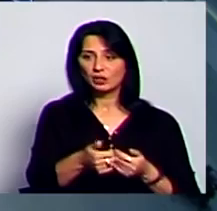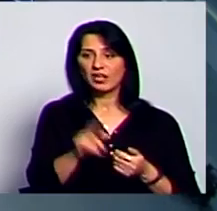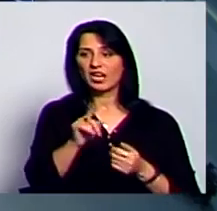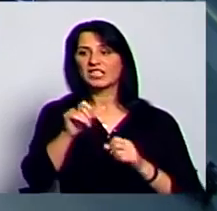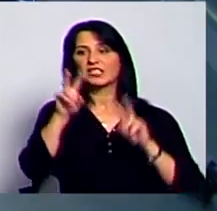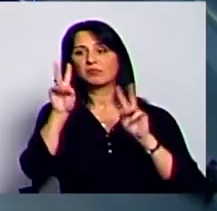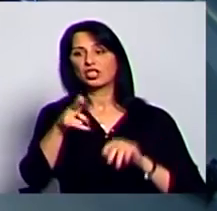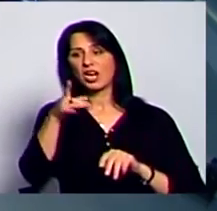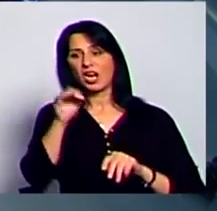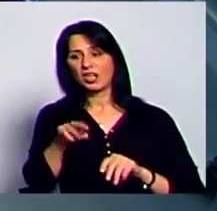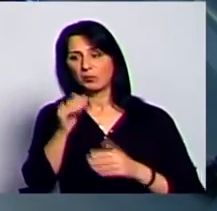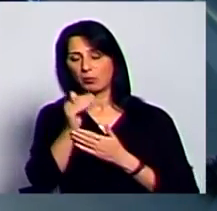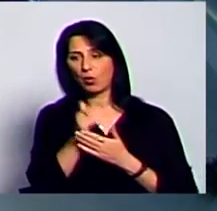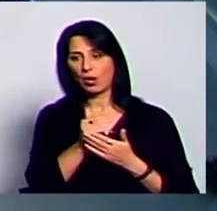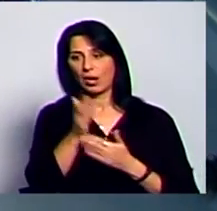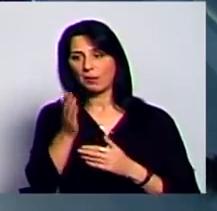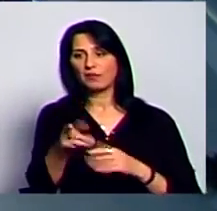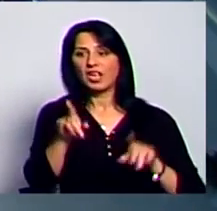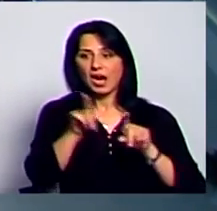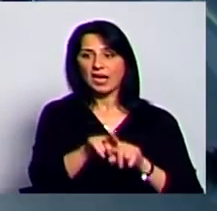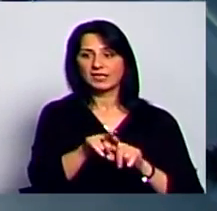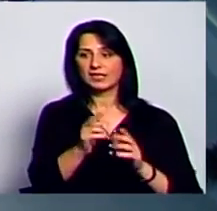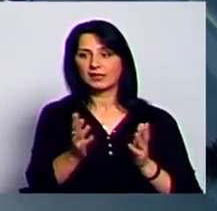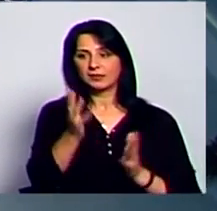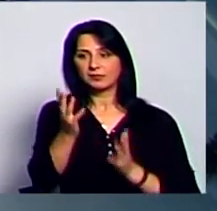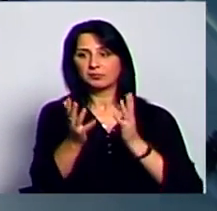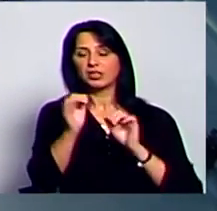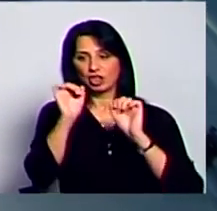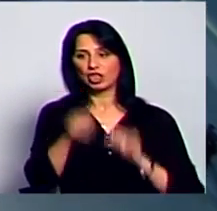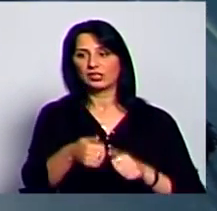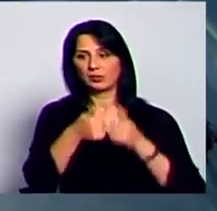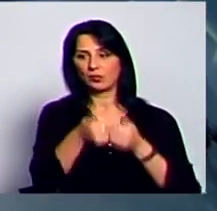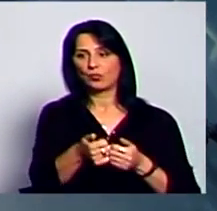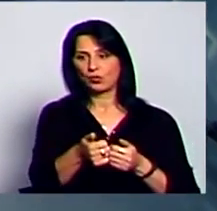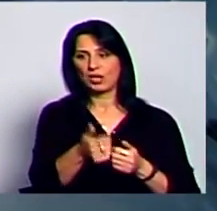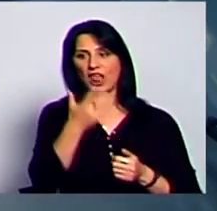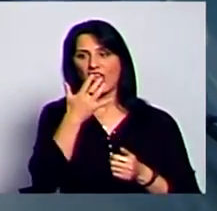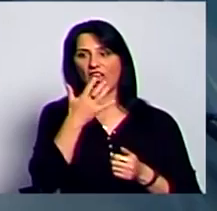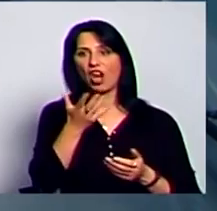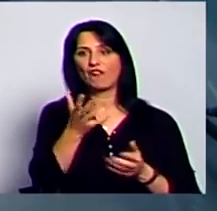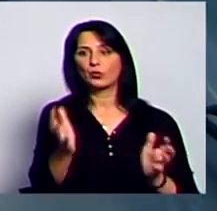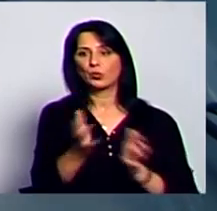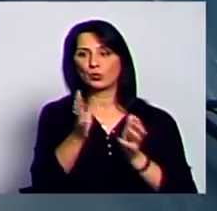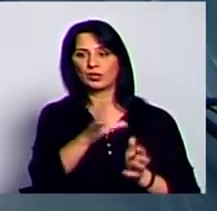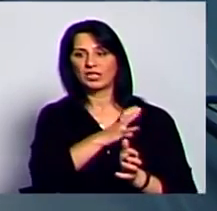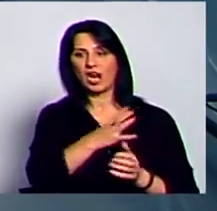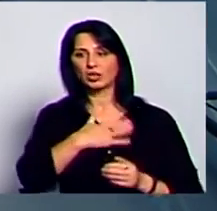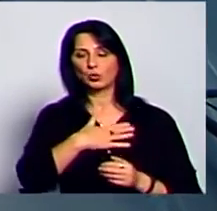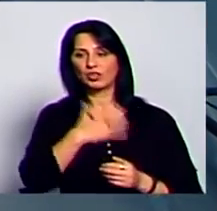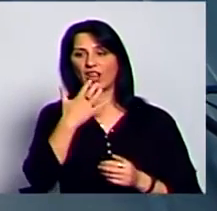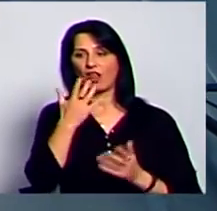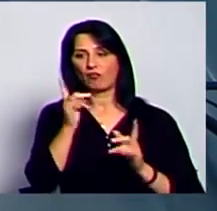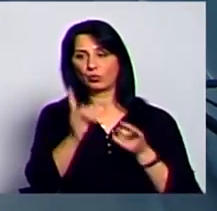რაღაცა სპეციალური საგრანტო პროგრამების, აი ასეთი წამოწყებისთვის შეიძლება რომ თან ეს ეროვნულ საგანძურსაც